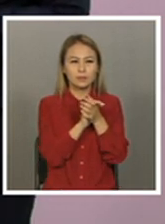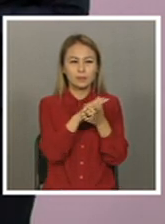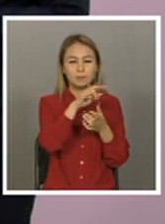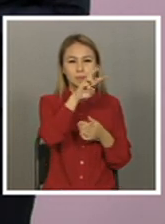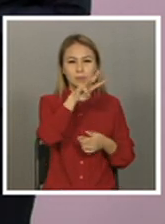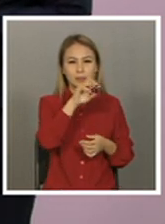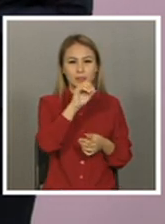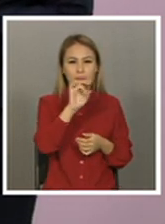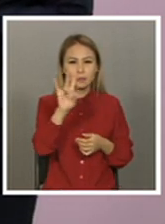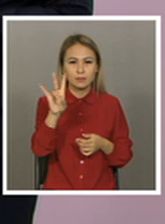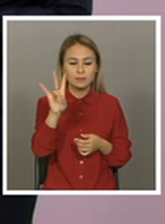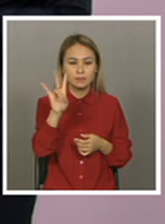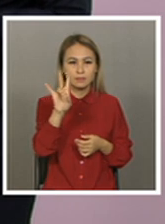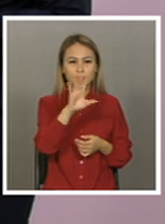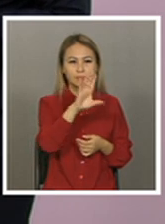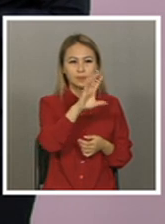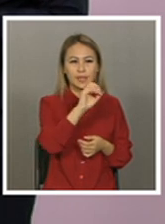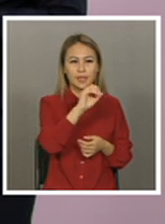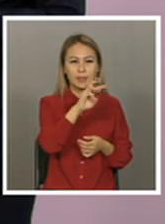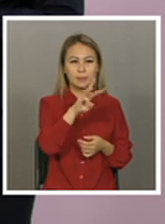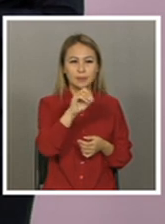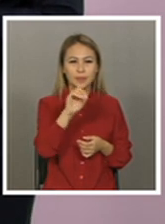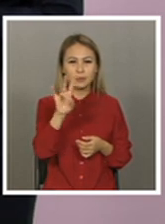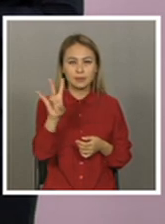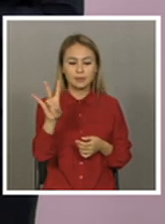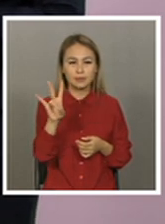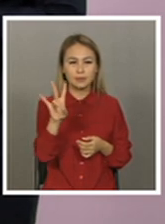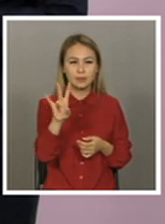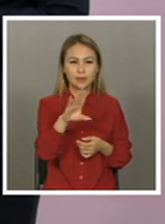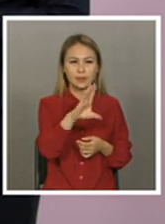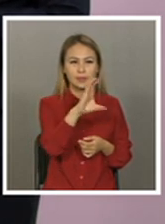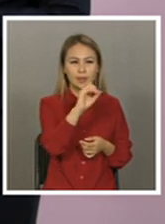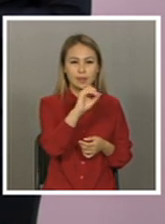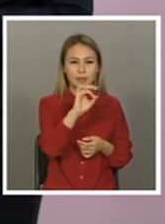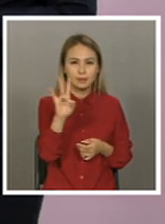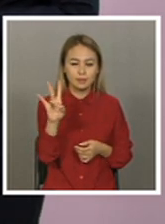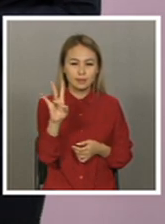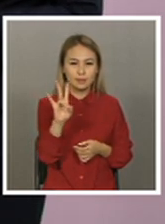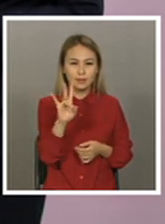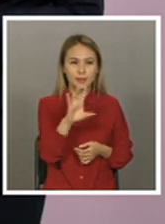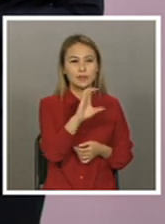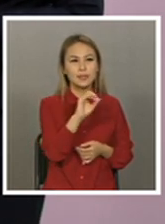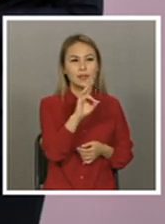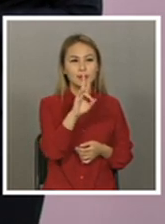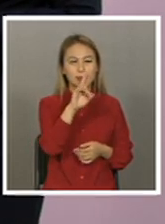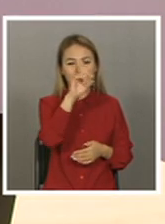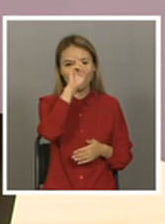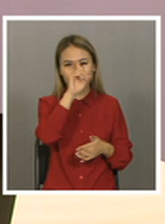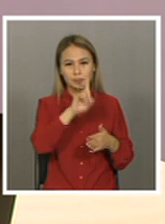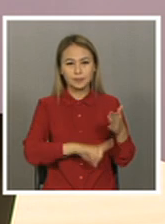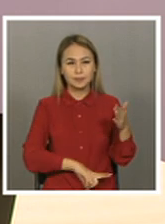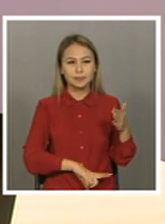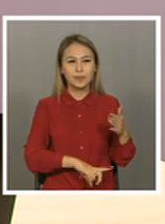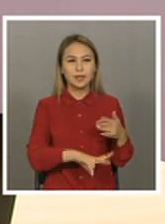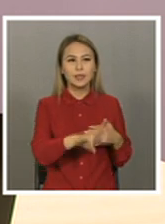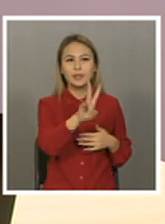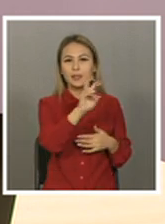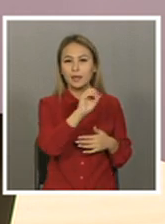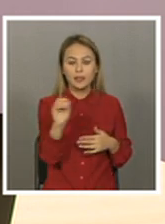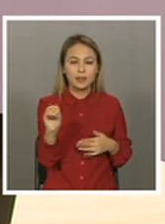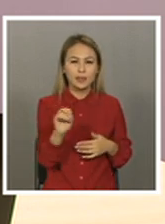Мен, емен, сен, сенім,